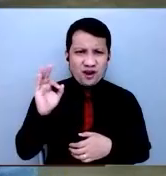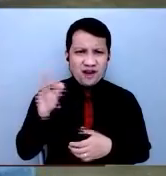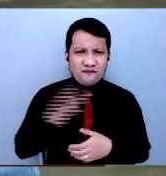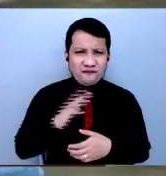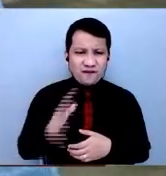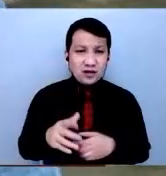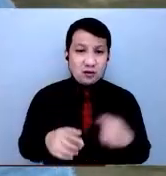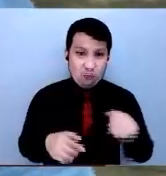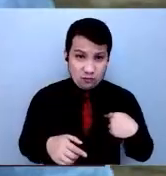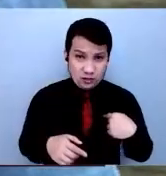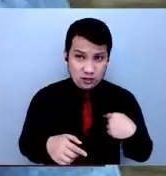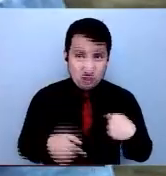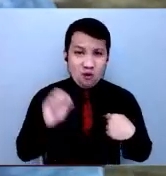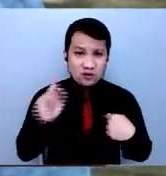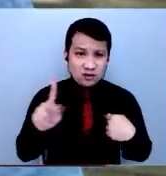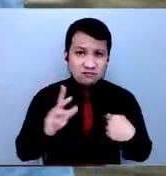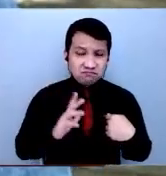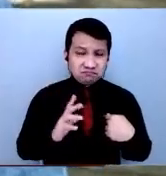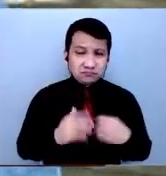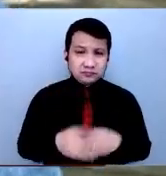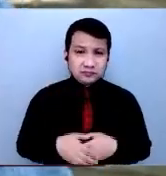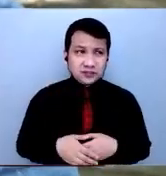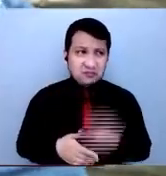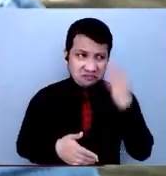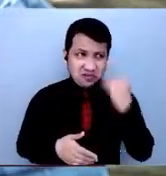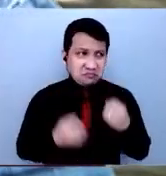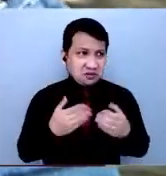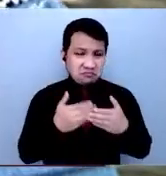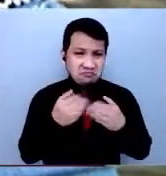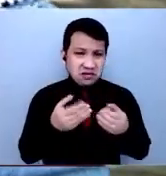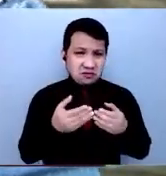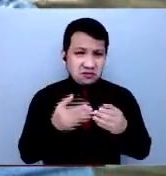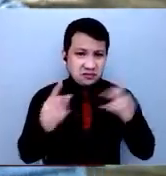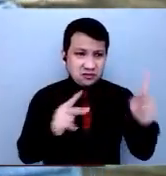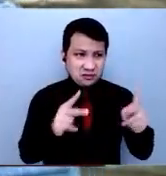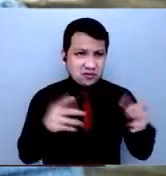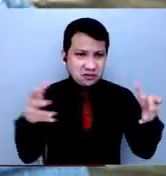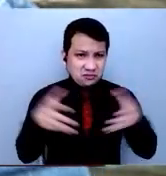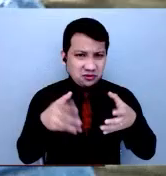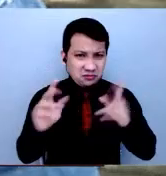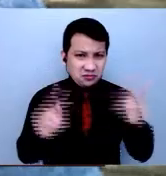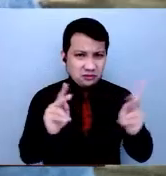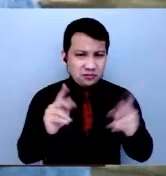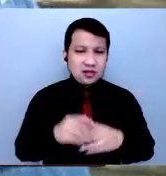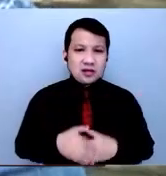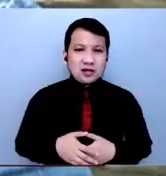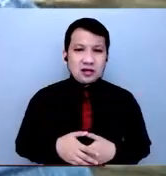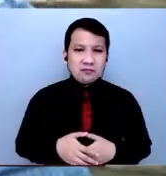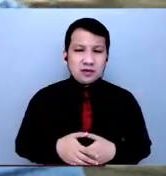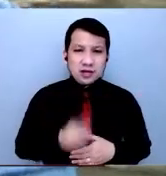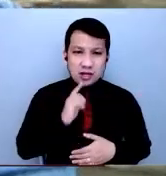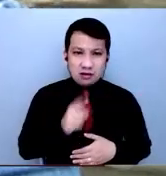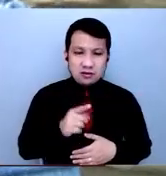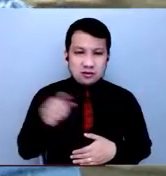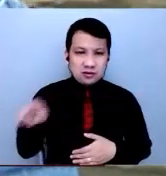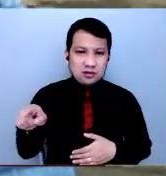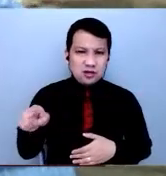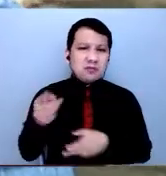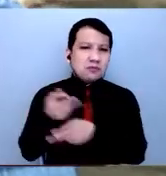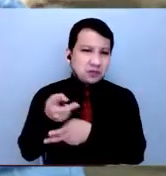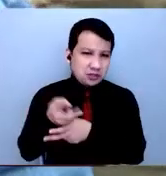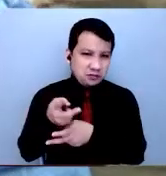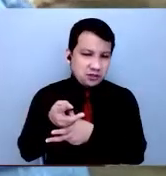sa akin po ah. Tsaka hindi naman maraming tao. Oo, hindi naman po siya yung as in crowded. Saka na sa ano na rin po yan, pangangalaga na